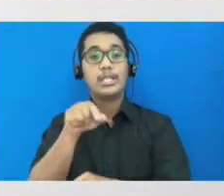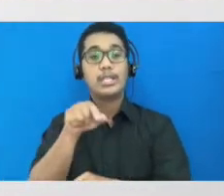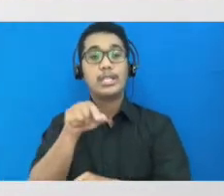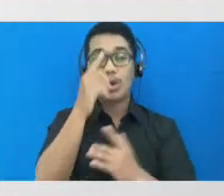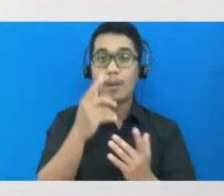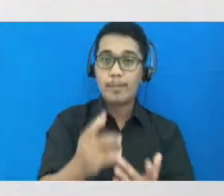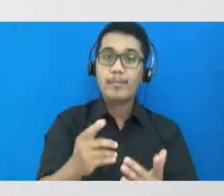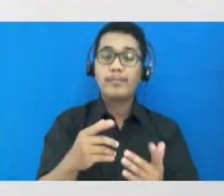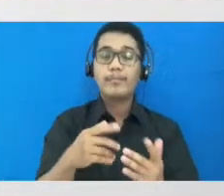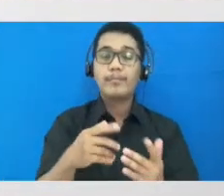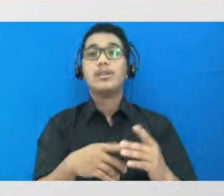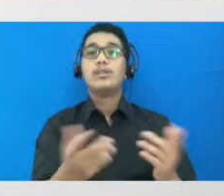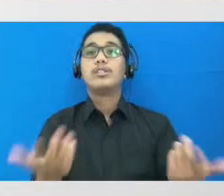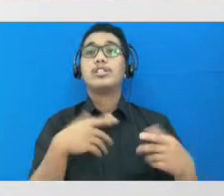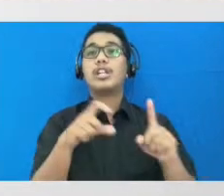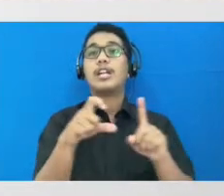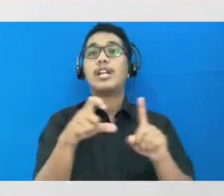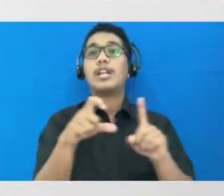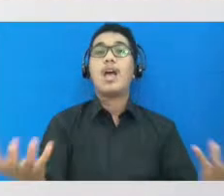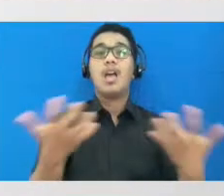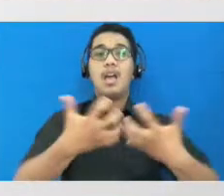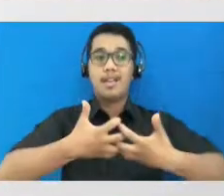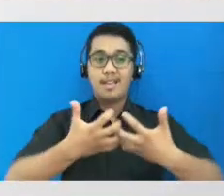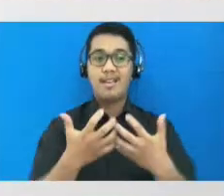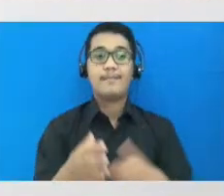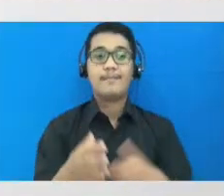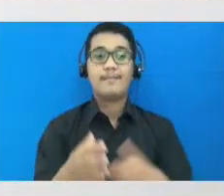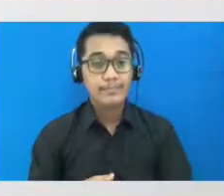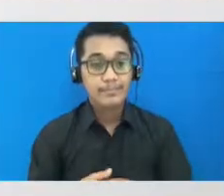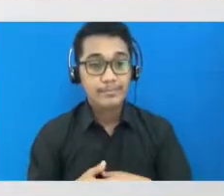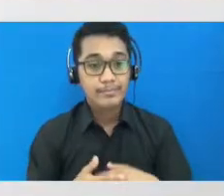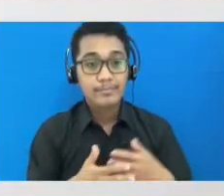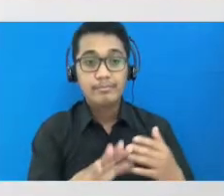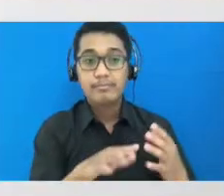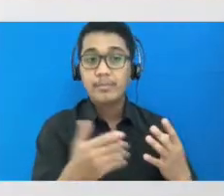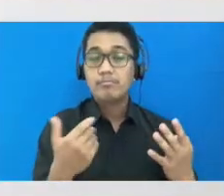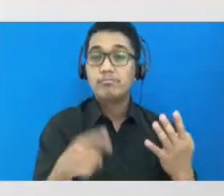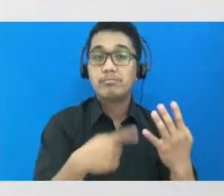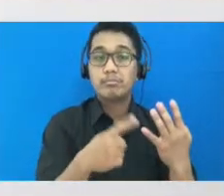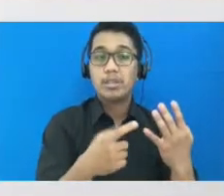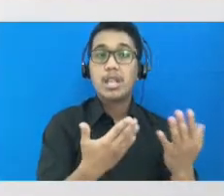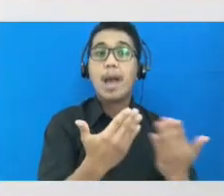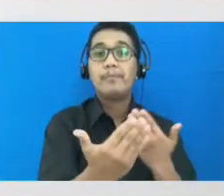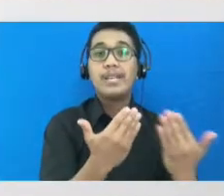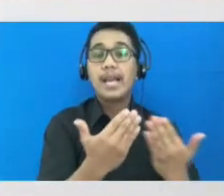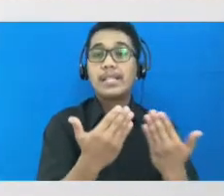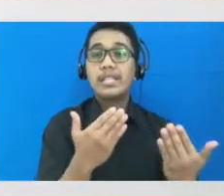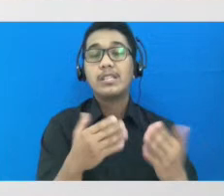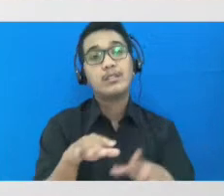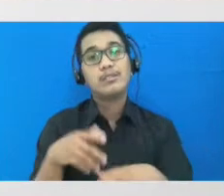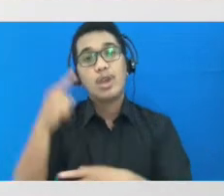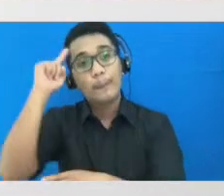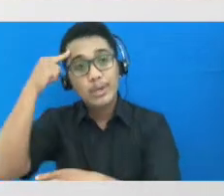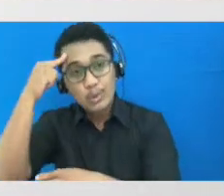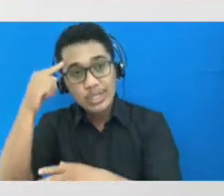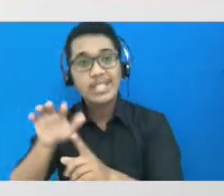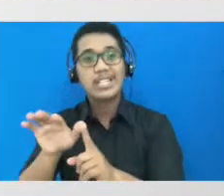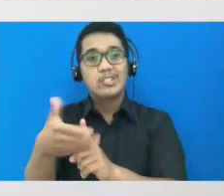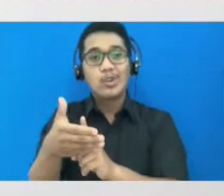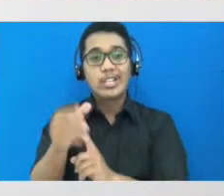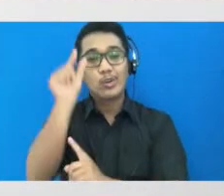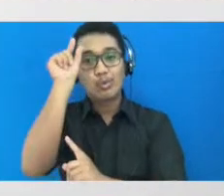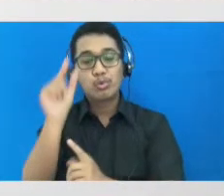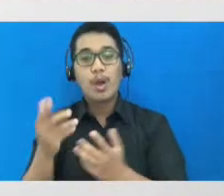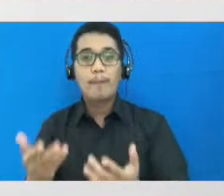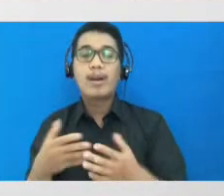dalam melakukan pemrosesan data. Lalu juga ada aplikasi Peduli Lindungi yang dikhususkan untuk di dalam